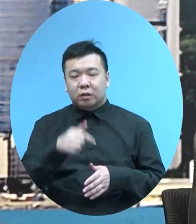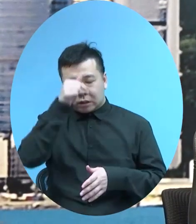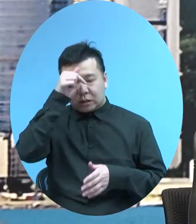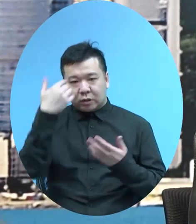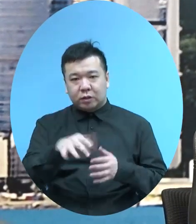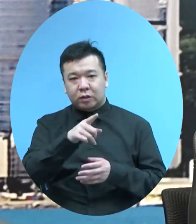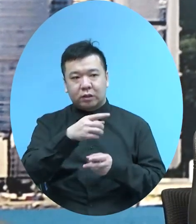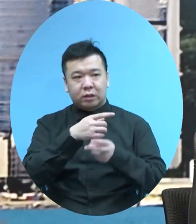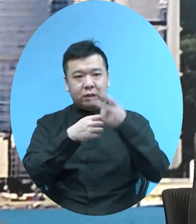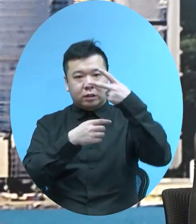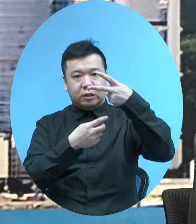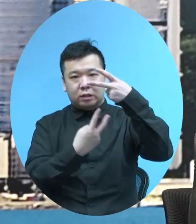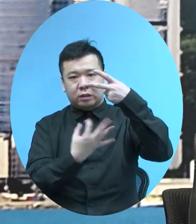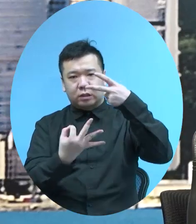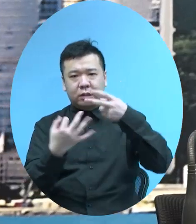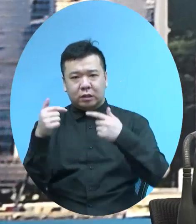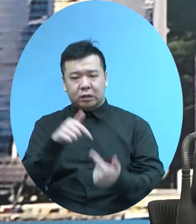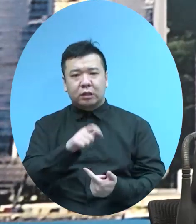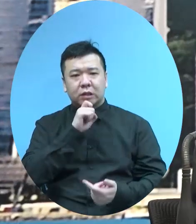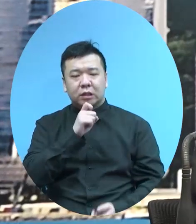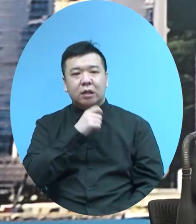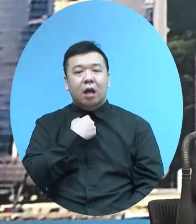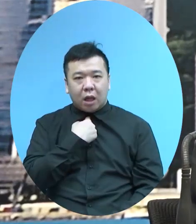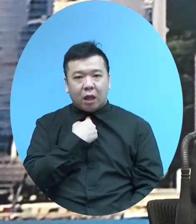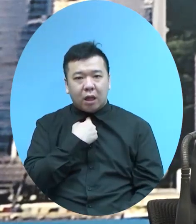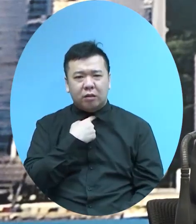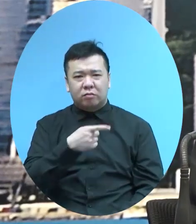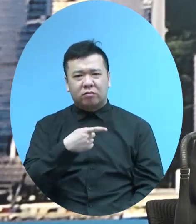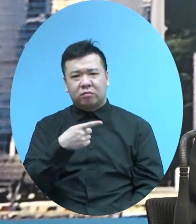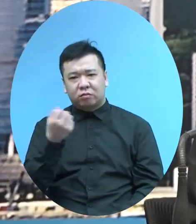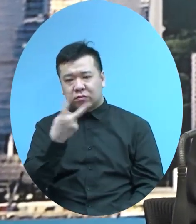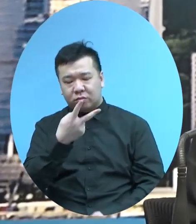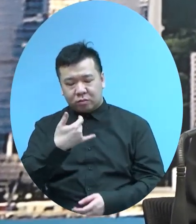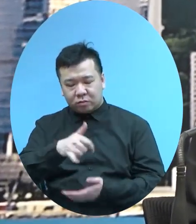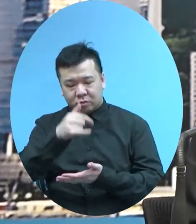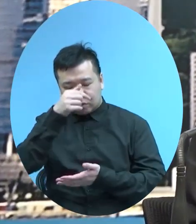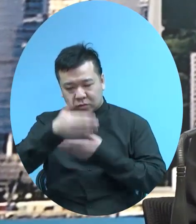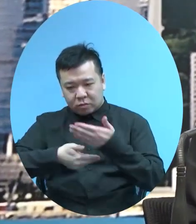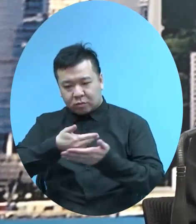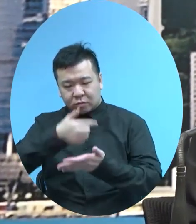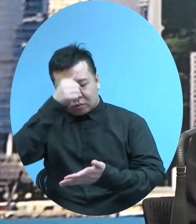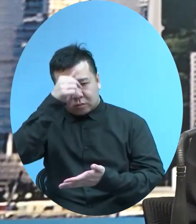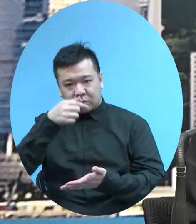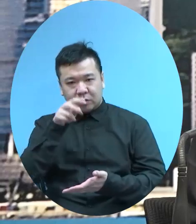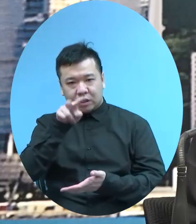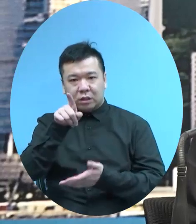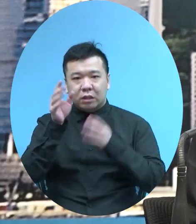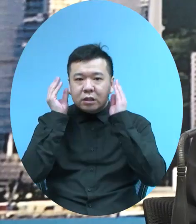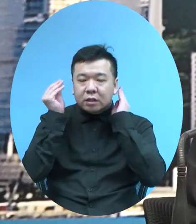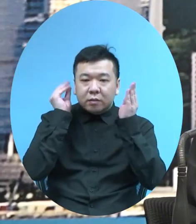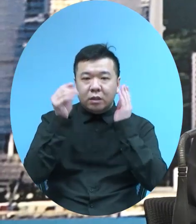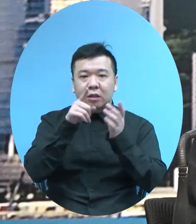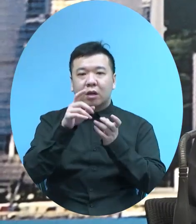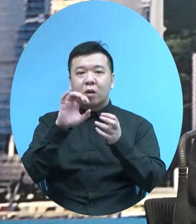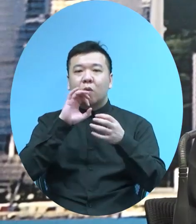咁23日咧都係覺得繼續有咳咧，就都係唔好，又再睇啦。咁跟住就見到我哋新聞就關於北